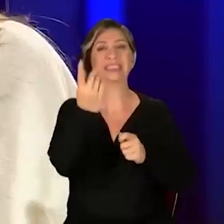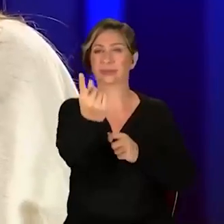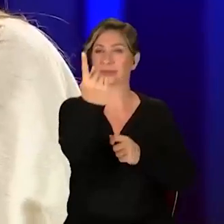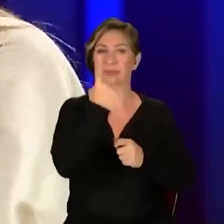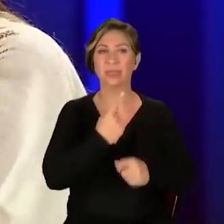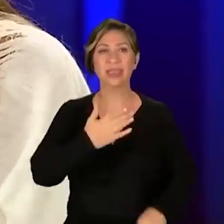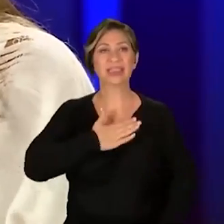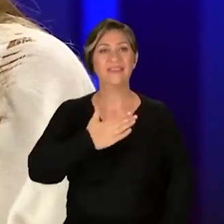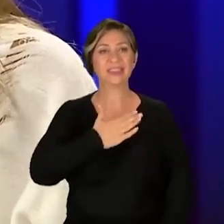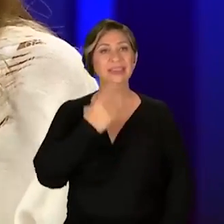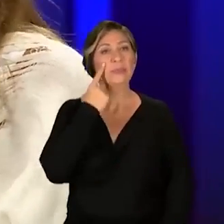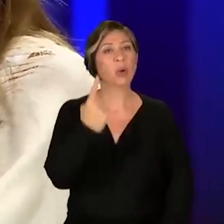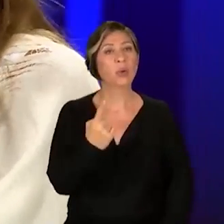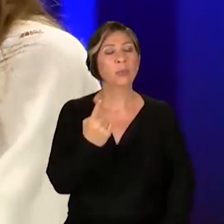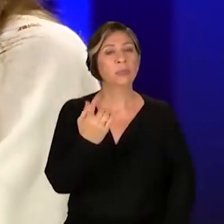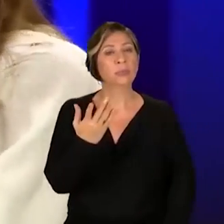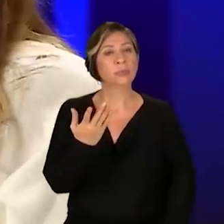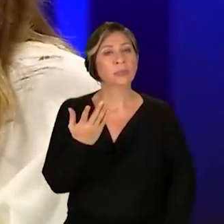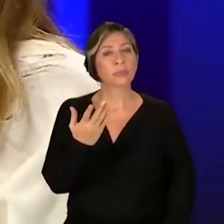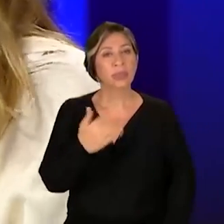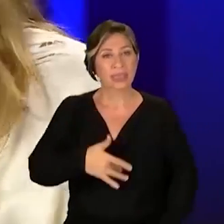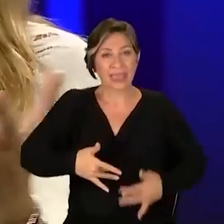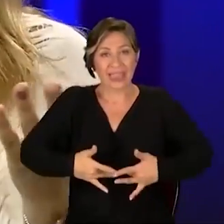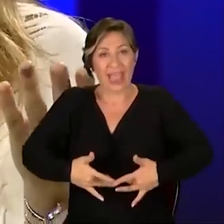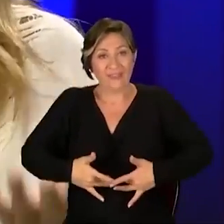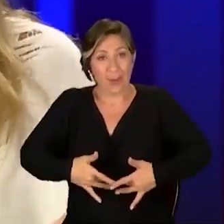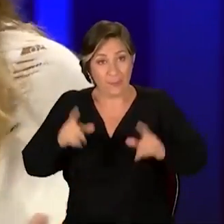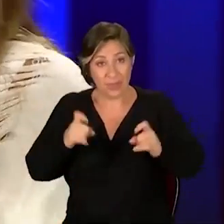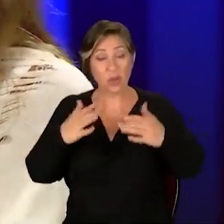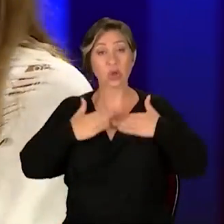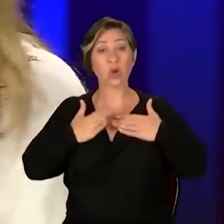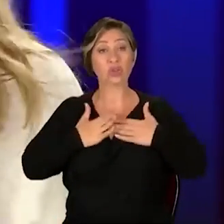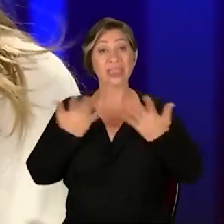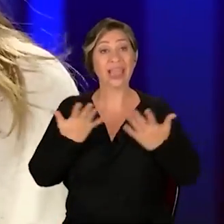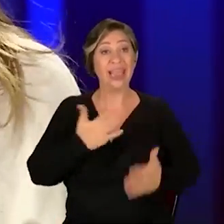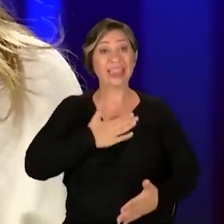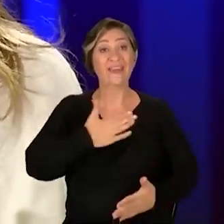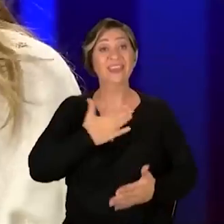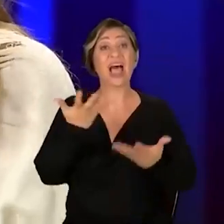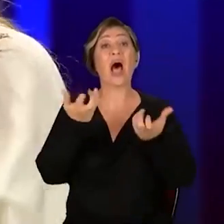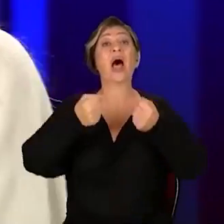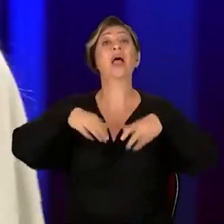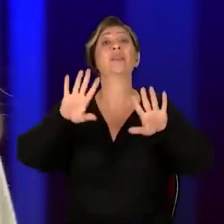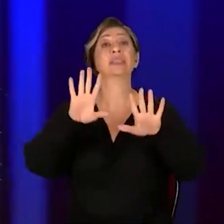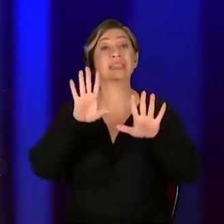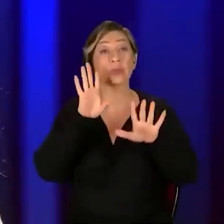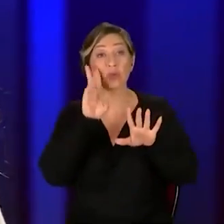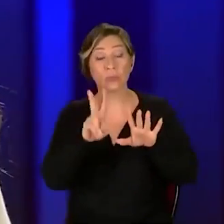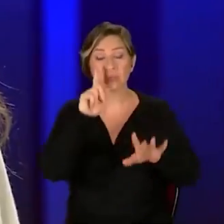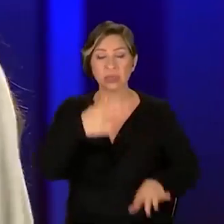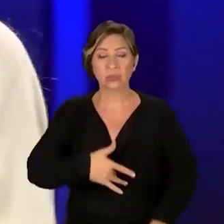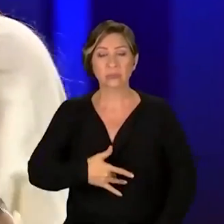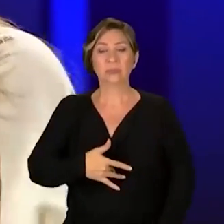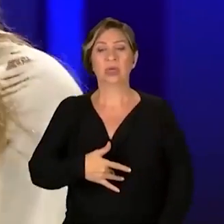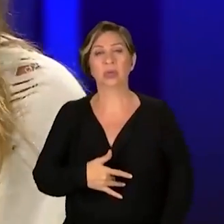nefesine bakıyorum ve diyaframa mı veya göğsüne mi nereye nefes almadığını tespit ediyoruz. Kimisi sadece diyafram